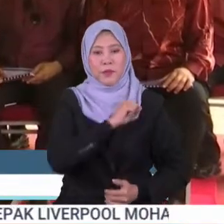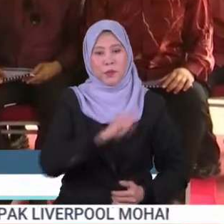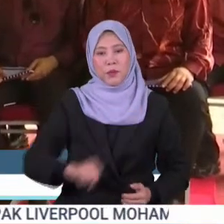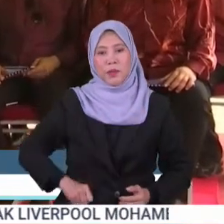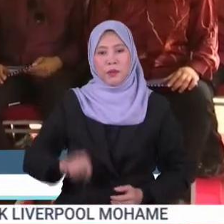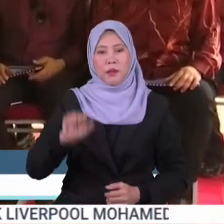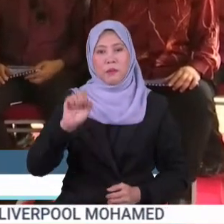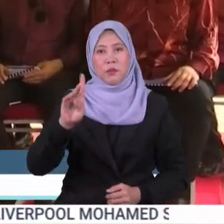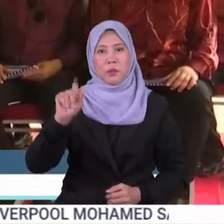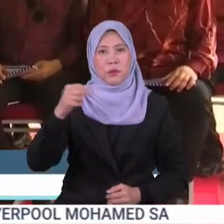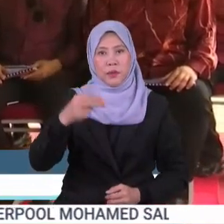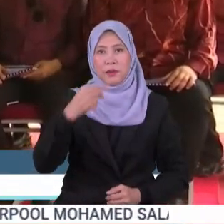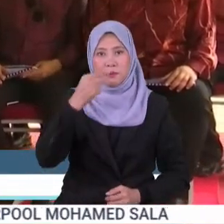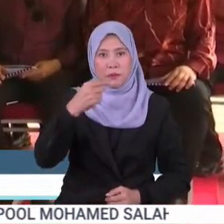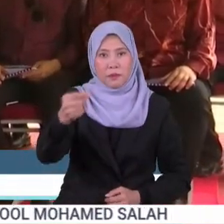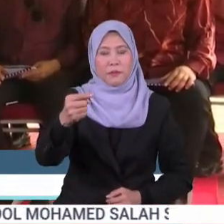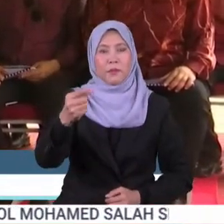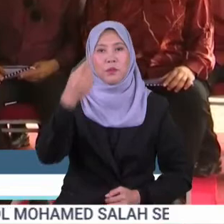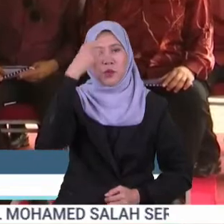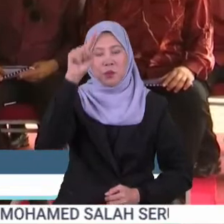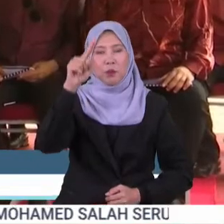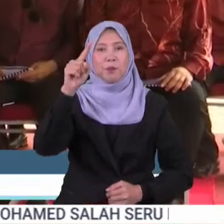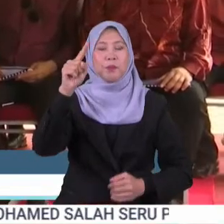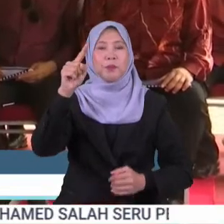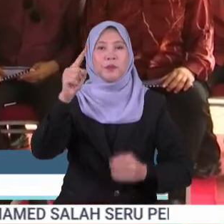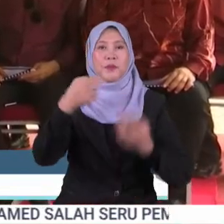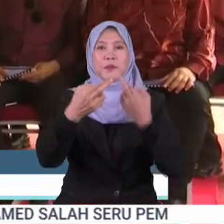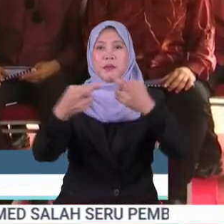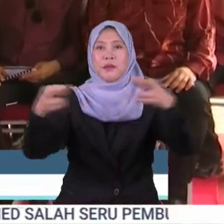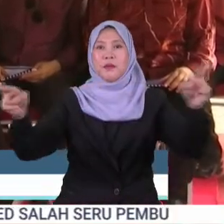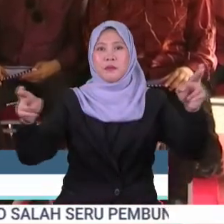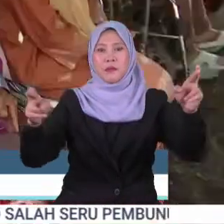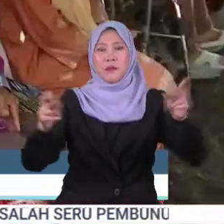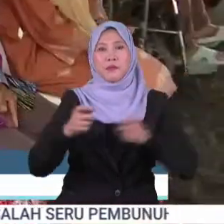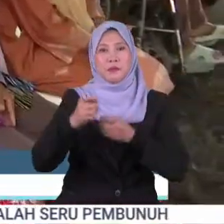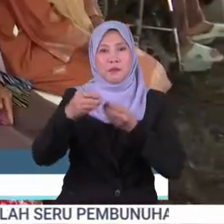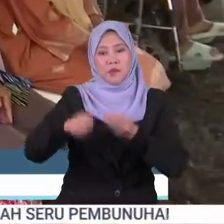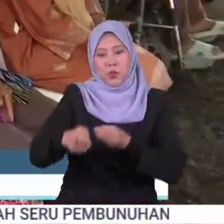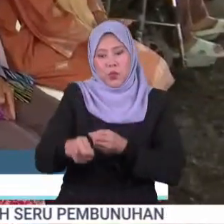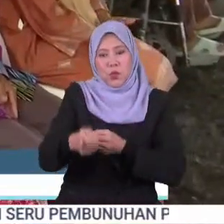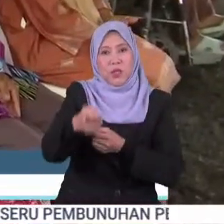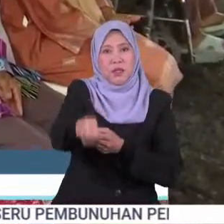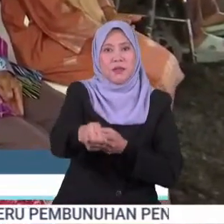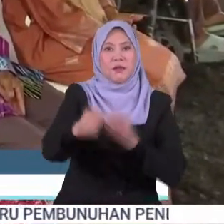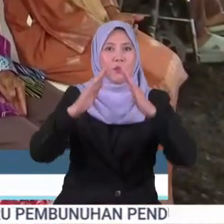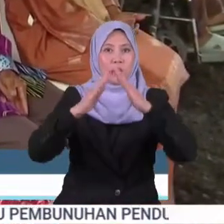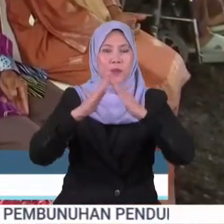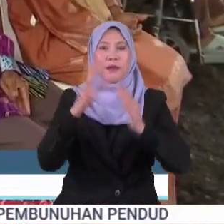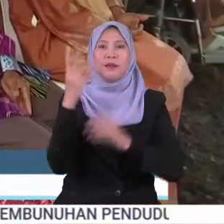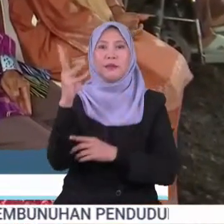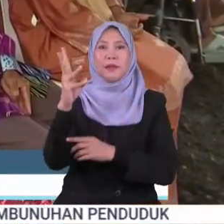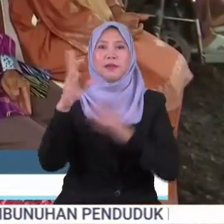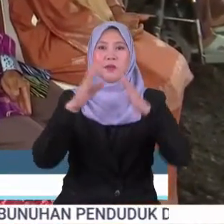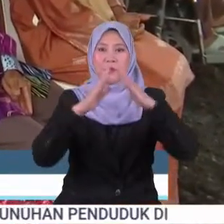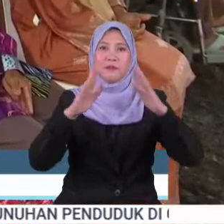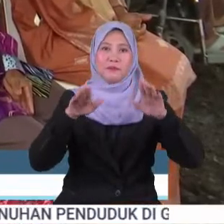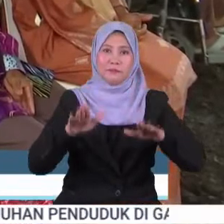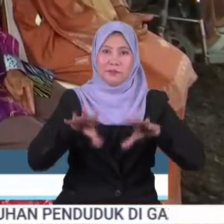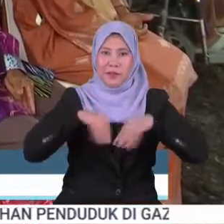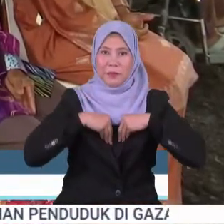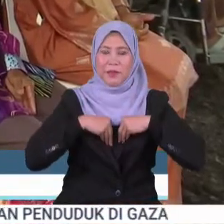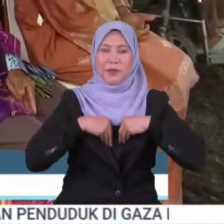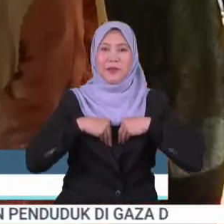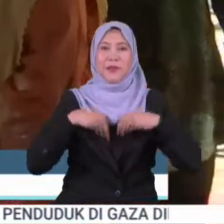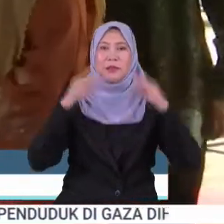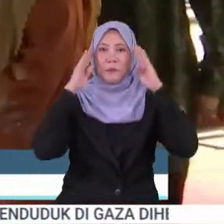Al-Sultan Abdullah bertitah demikian semasa mencemar duli menyempurnakan majlis pengurniaan kunci Rurasa kepada 16 penerima sekitar pekan di Kampung